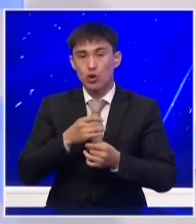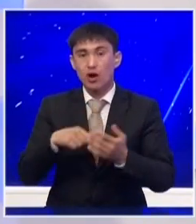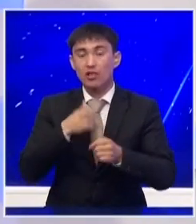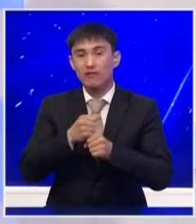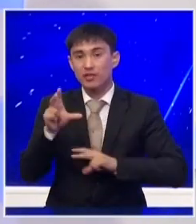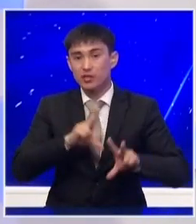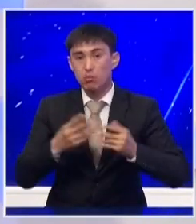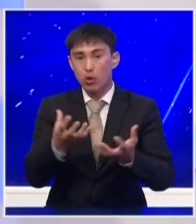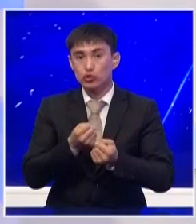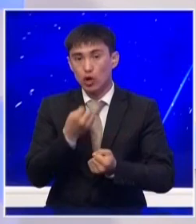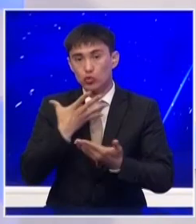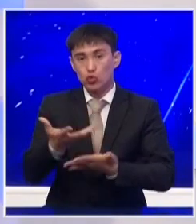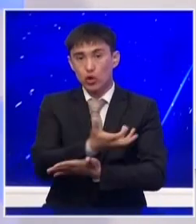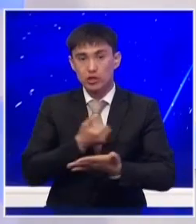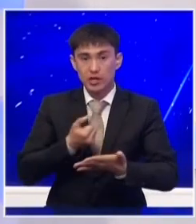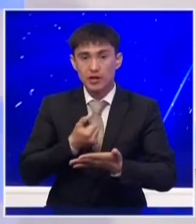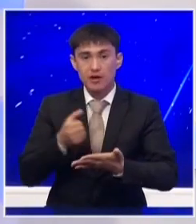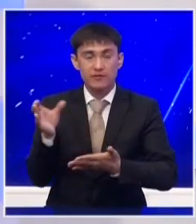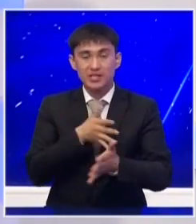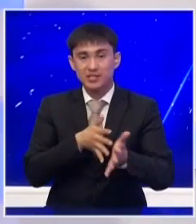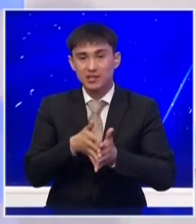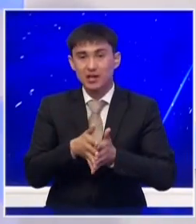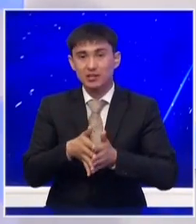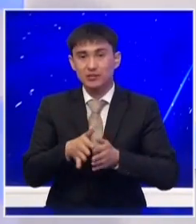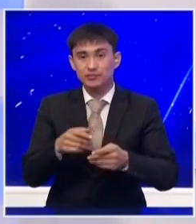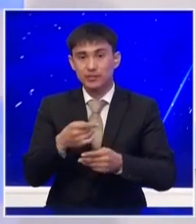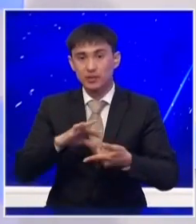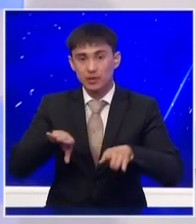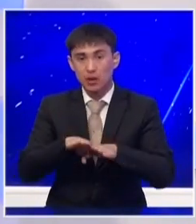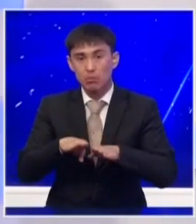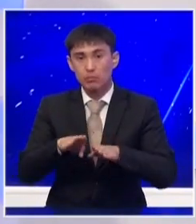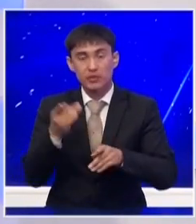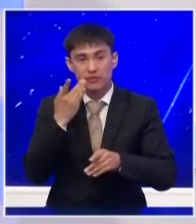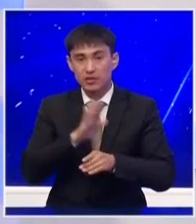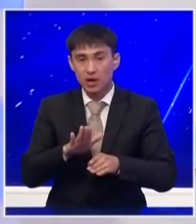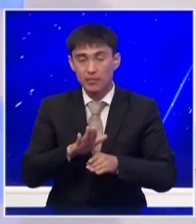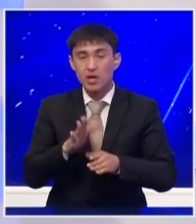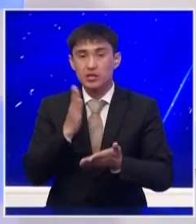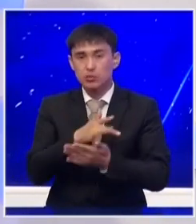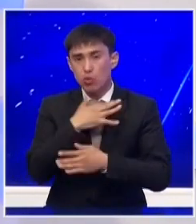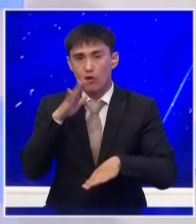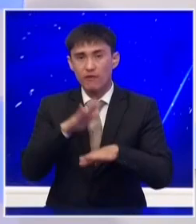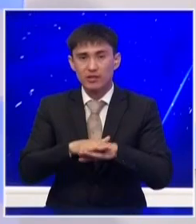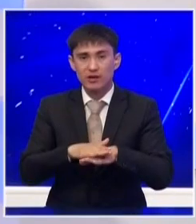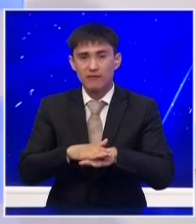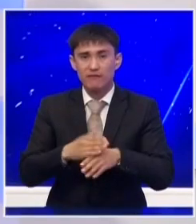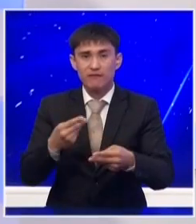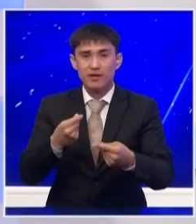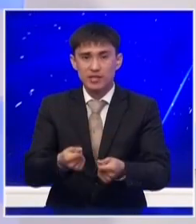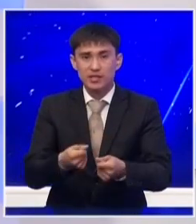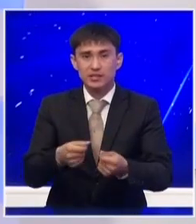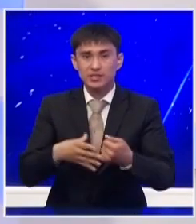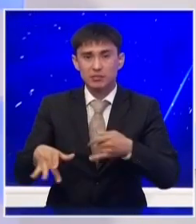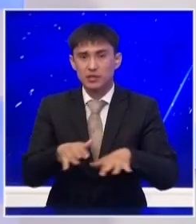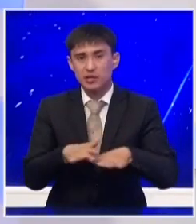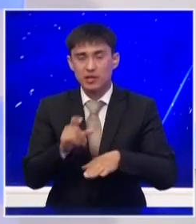по осени хороший урожай, окупающий все затраты. Однако так происходит не всегда. Есть много факторов, влияющих на земледелие. И это